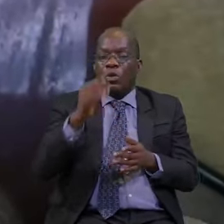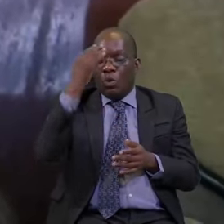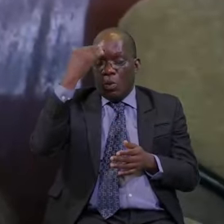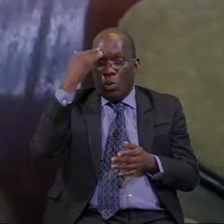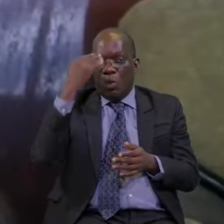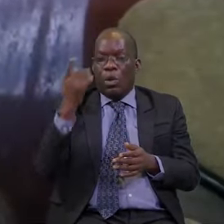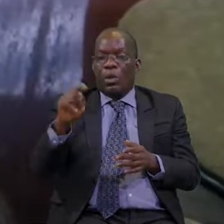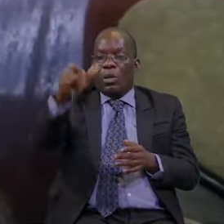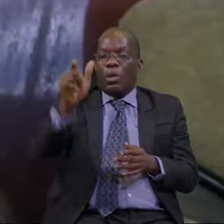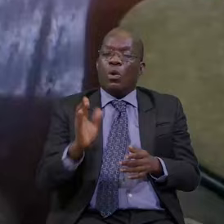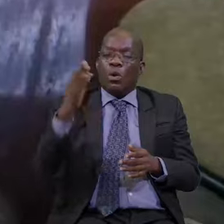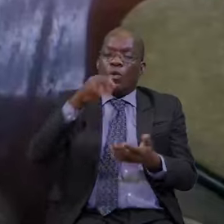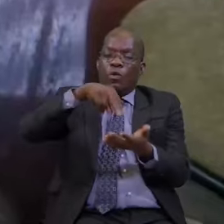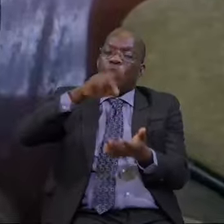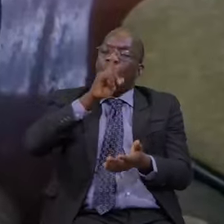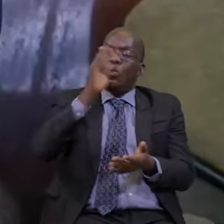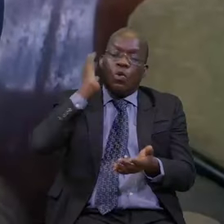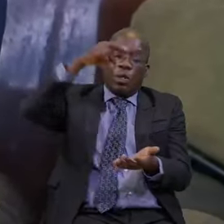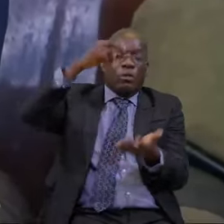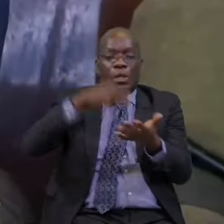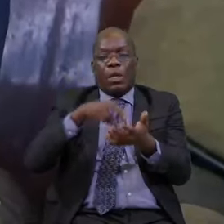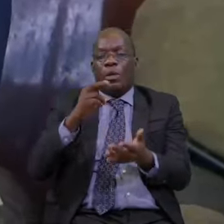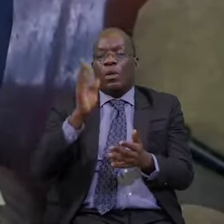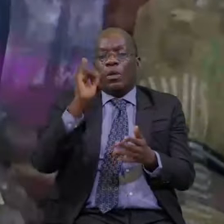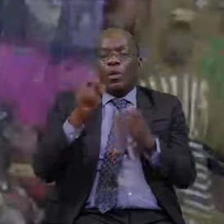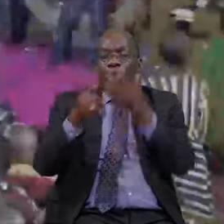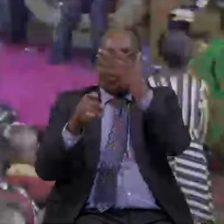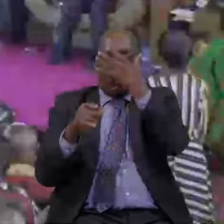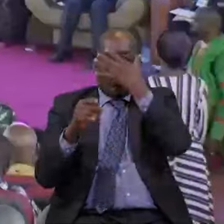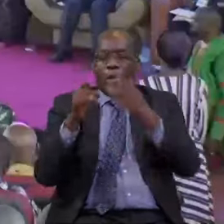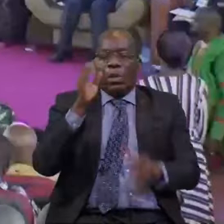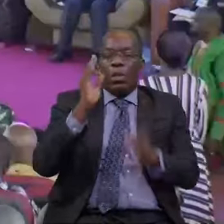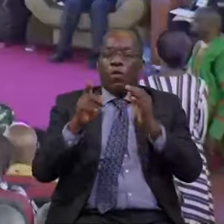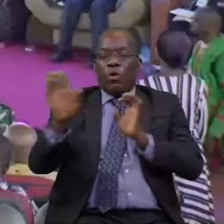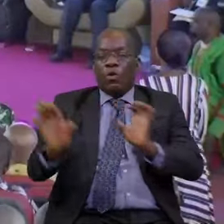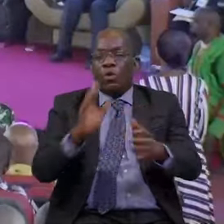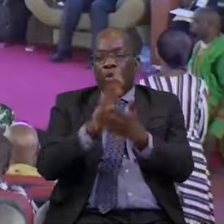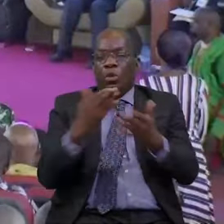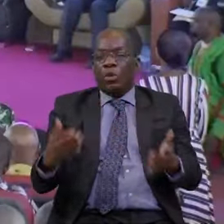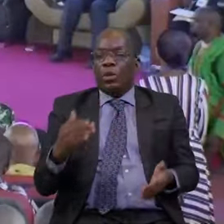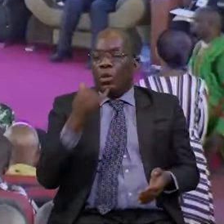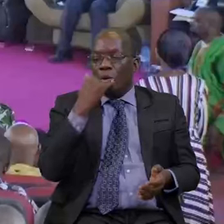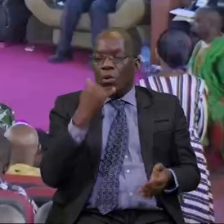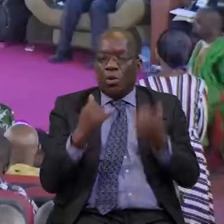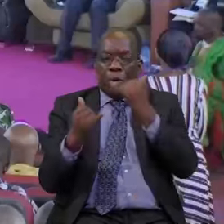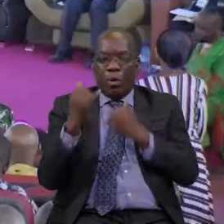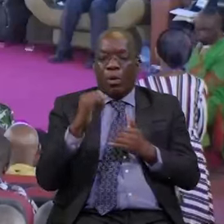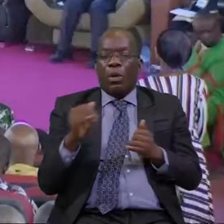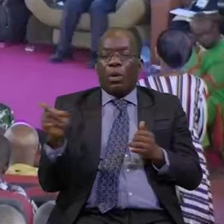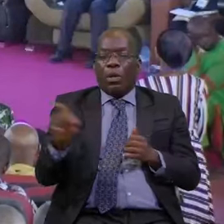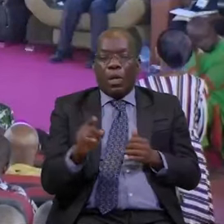paix sera à vos côtés. Si tu fais quelque chose de mauvais, et puis tu es